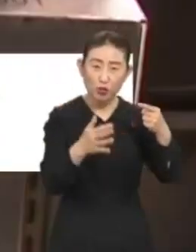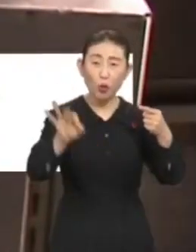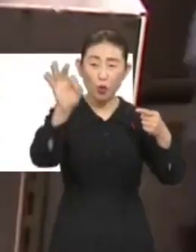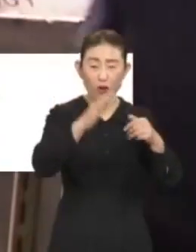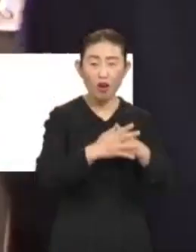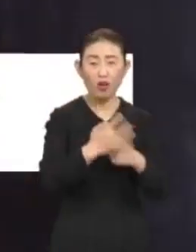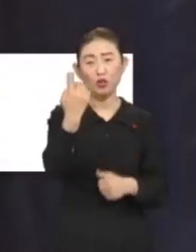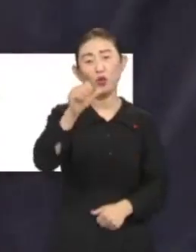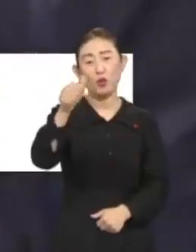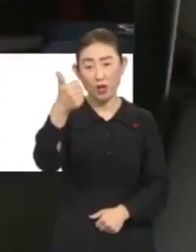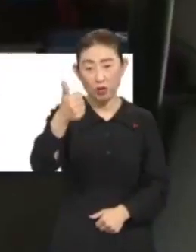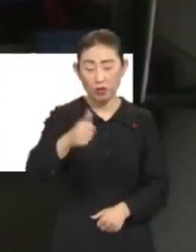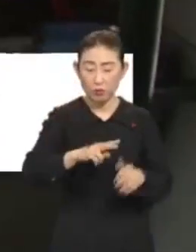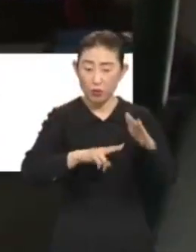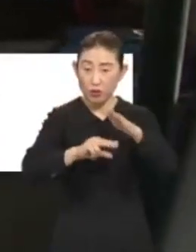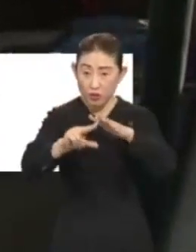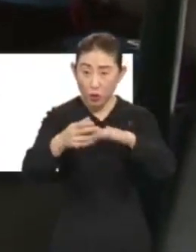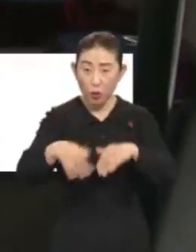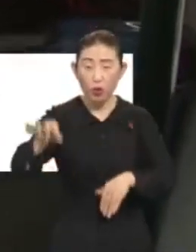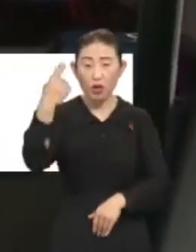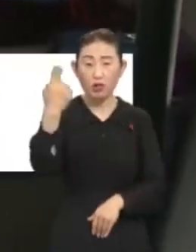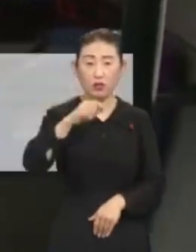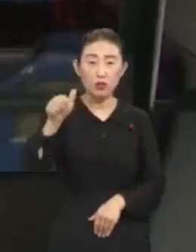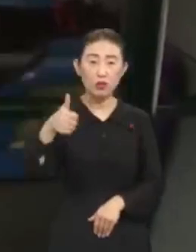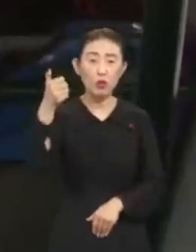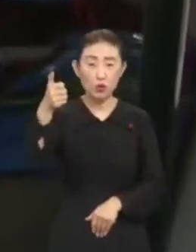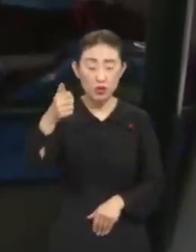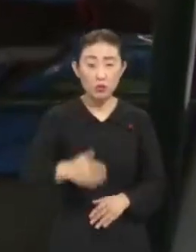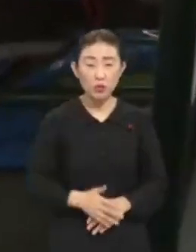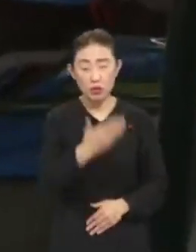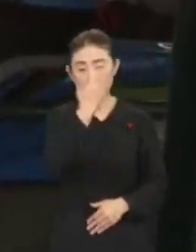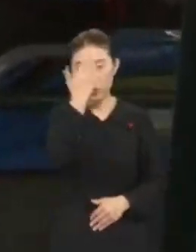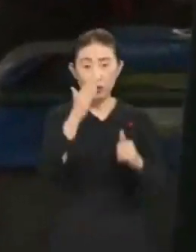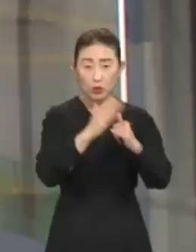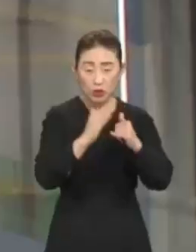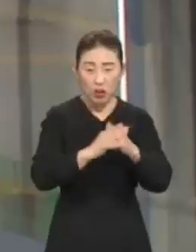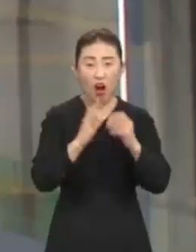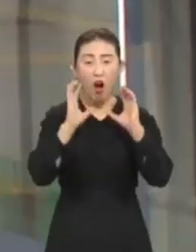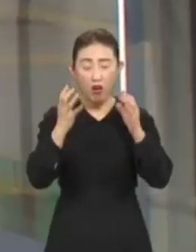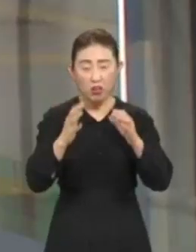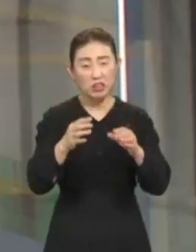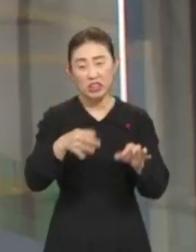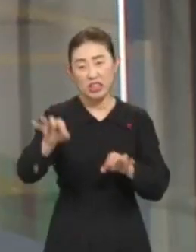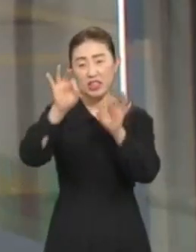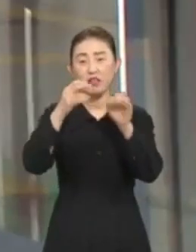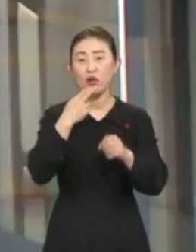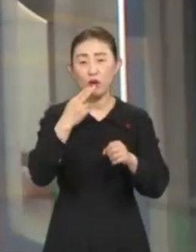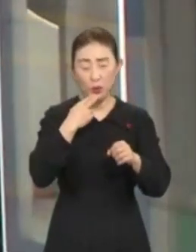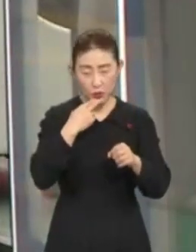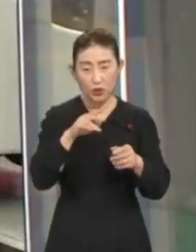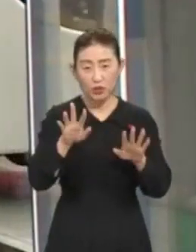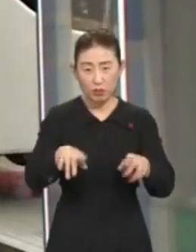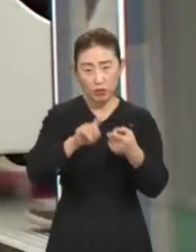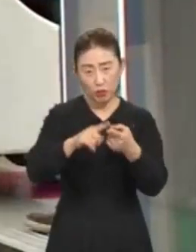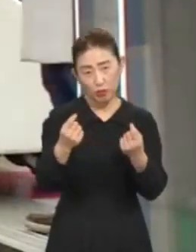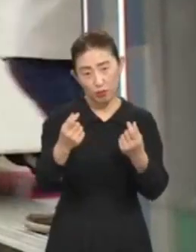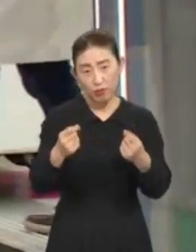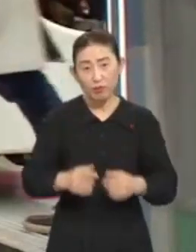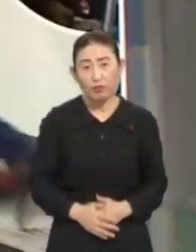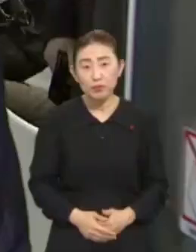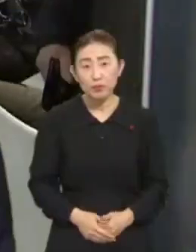1,500원 도시철도 요금은 150원으로 인상되며 청소년과 어린이 요금은 동결됩니다